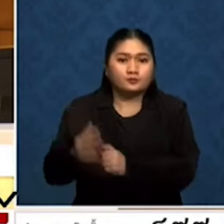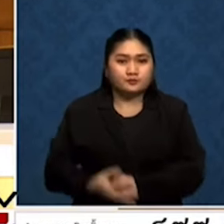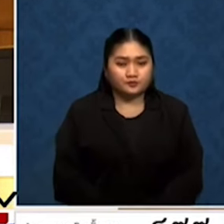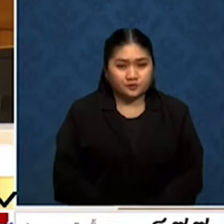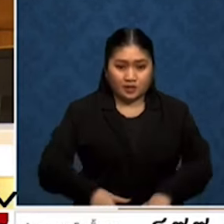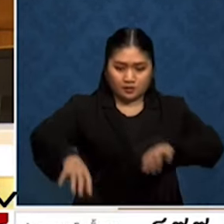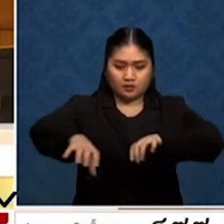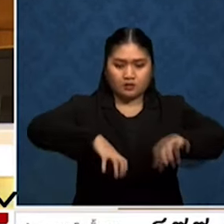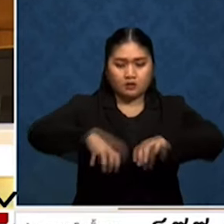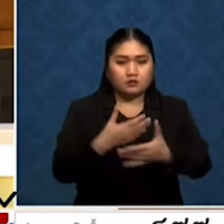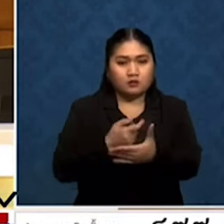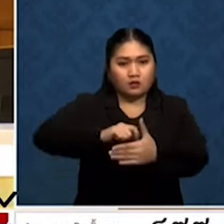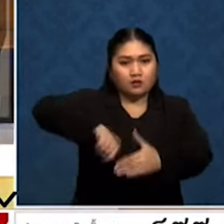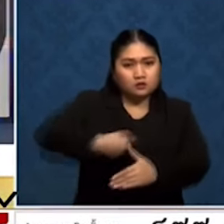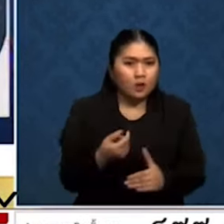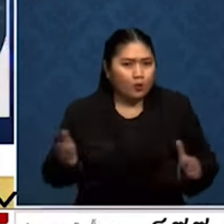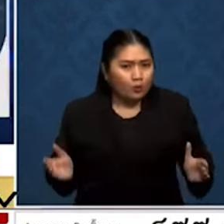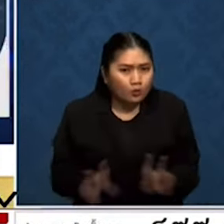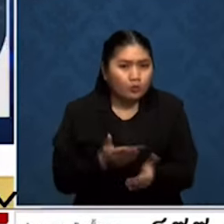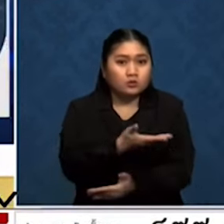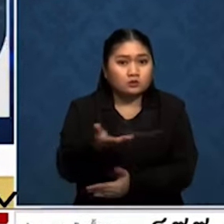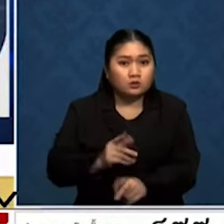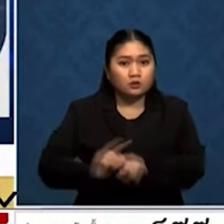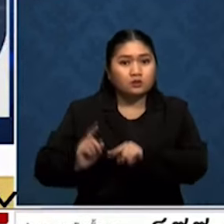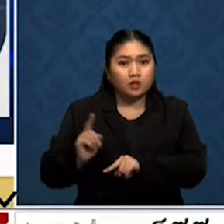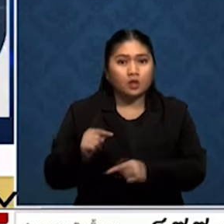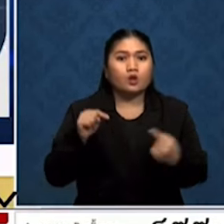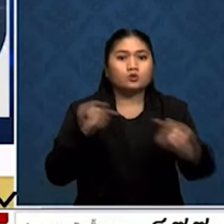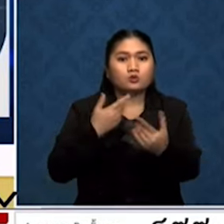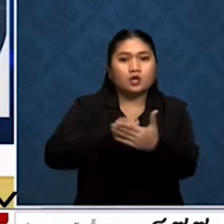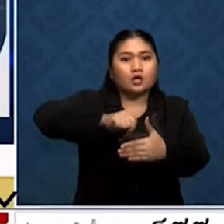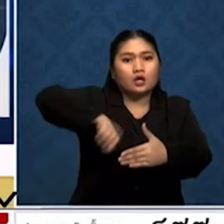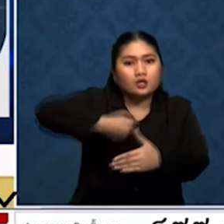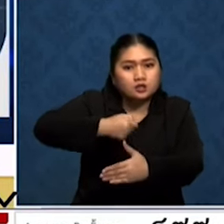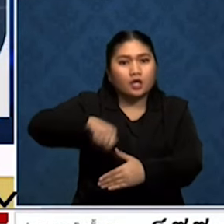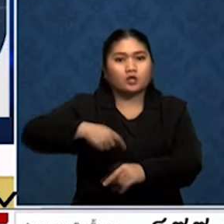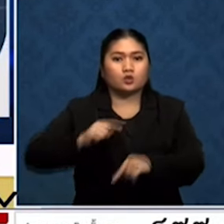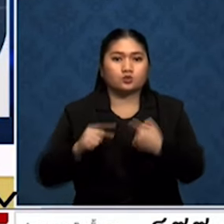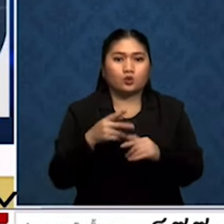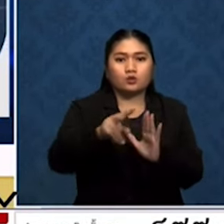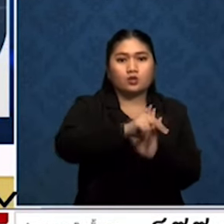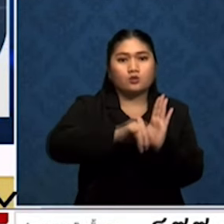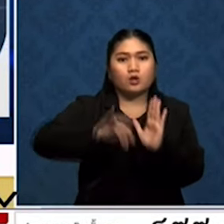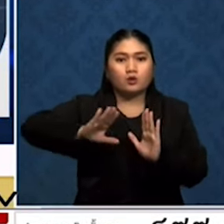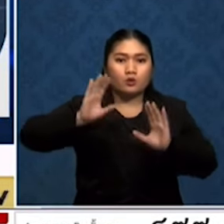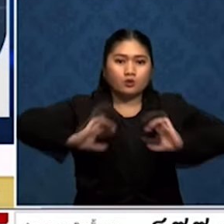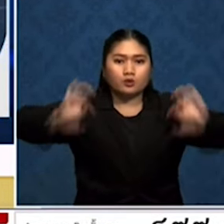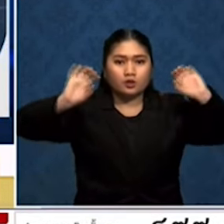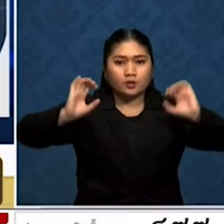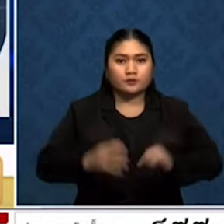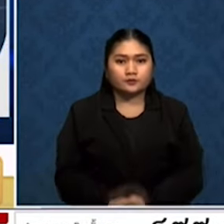การปิหารงบประมาณรายจ่ายทั้งหมดนี้จะเป็นการใช้จ่ายเพื่อดำเนินการตามใโบายของรัฐบาล